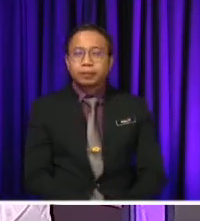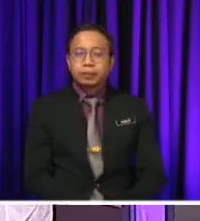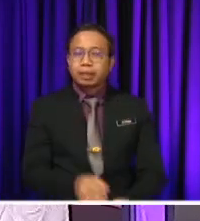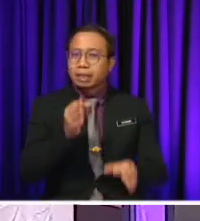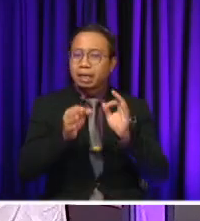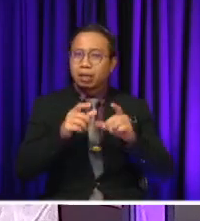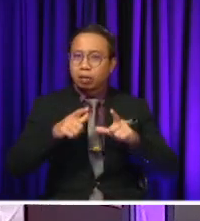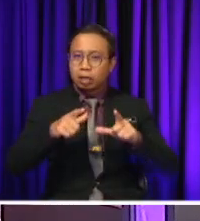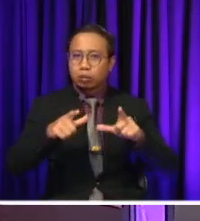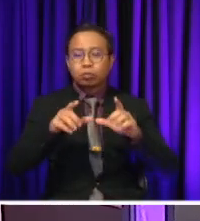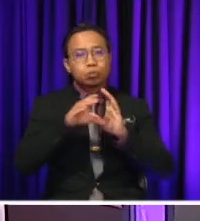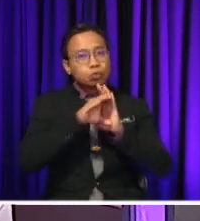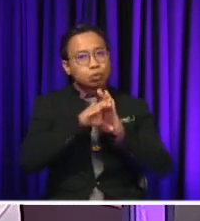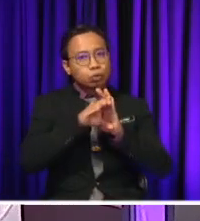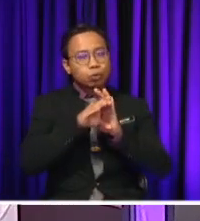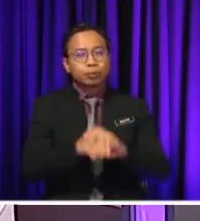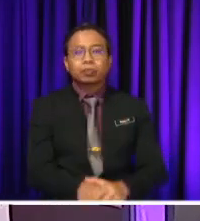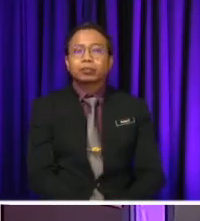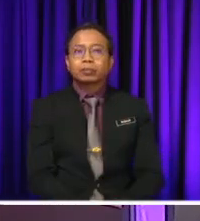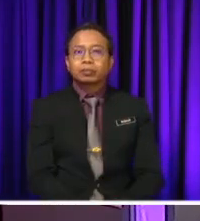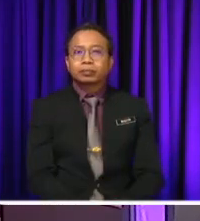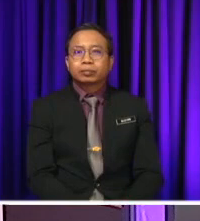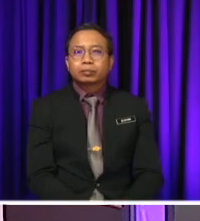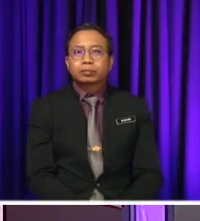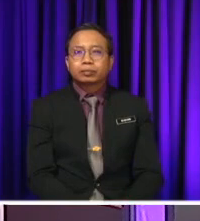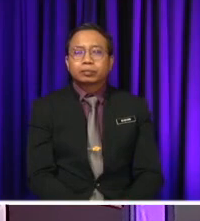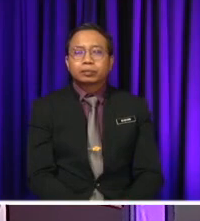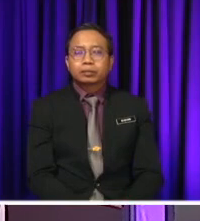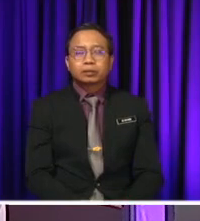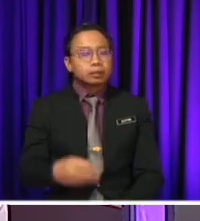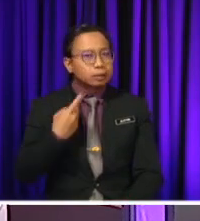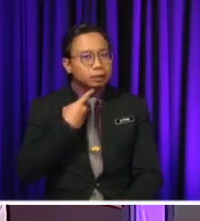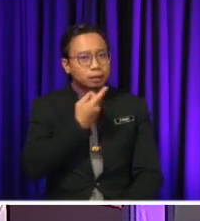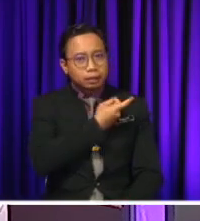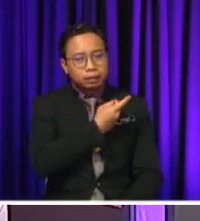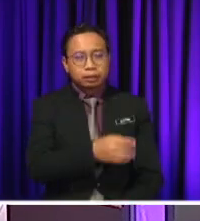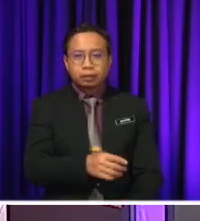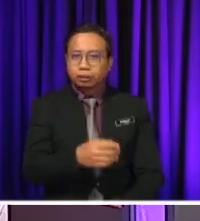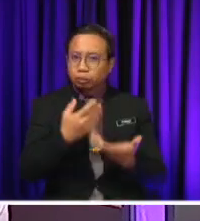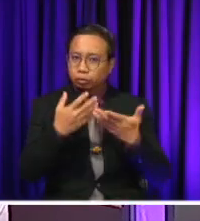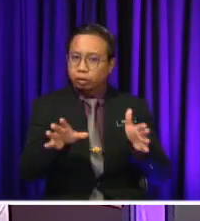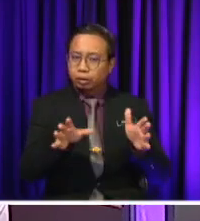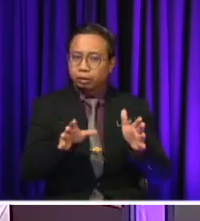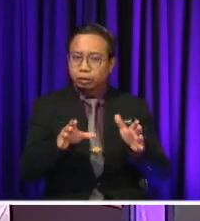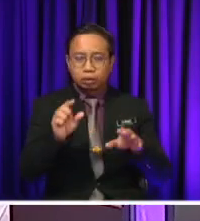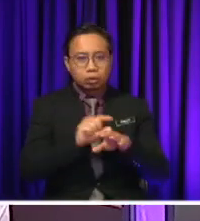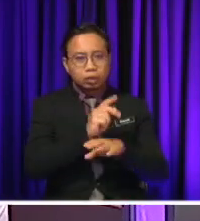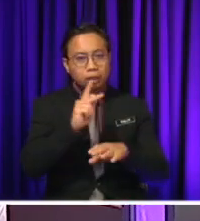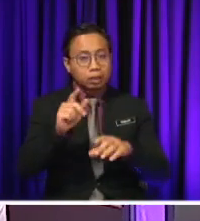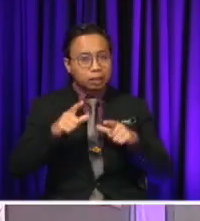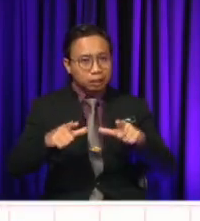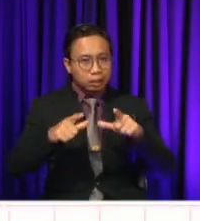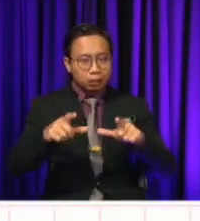contohnya lah saya bagi contoh Kita pernah menggunakan kayu